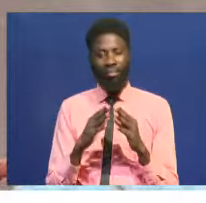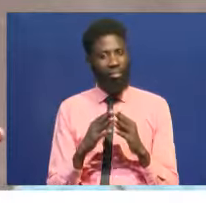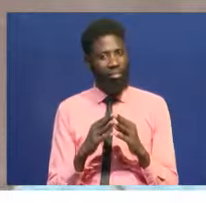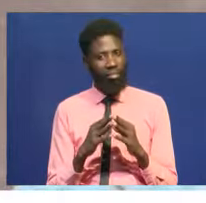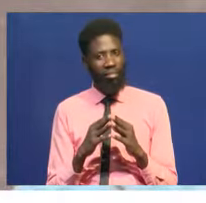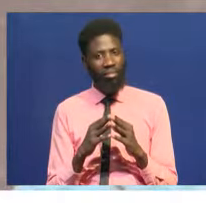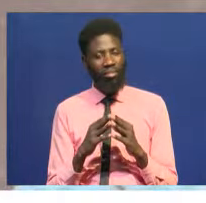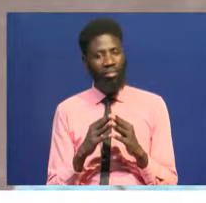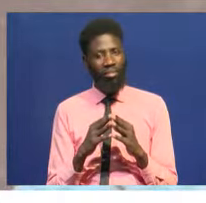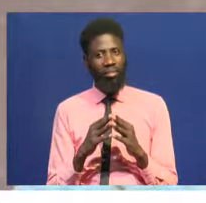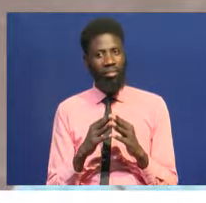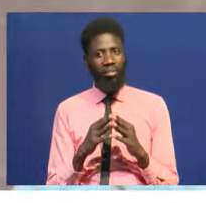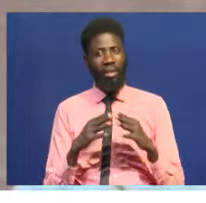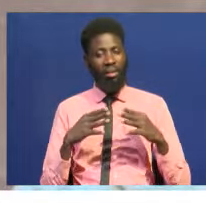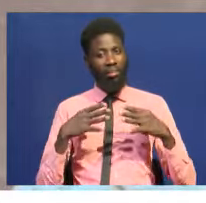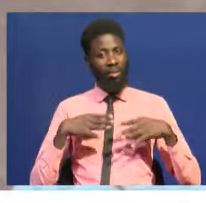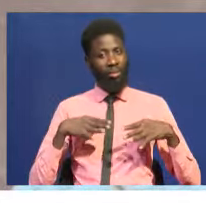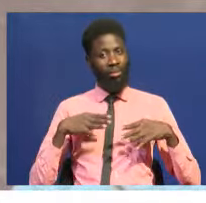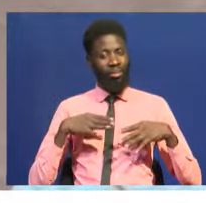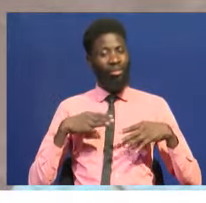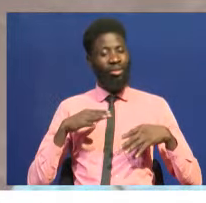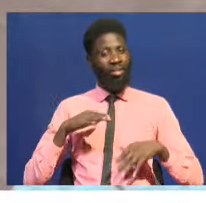wananchi wa sehemu hii.